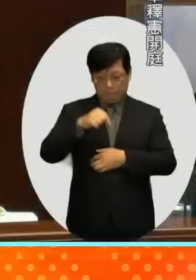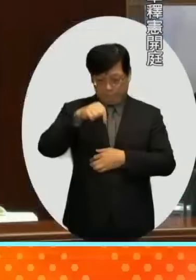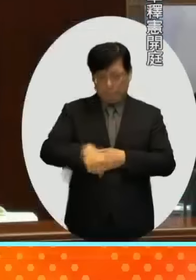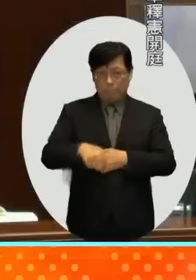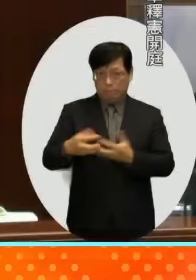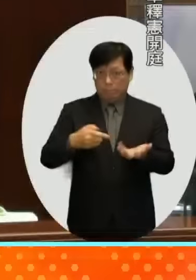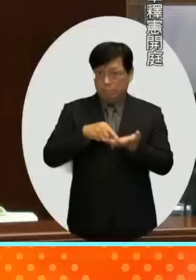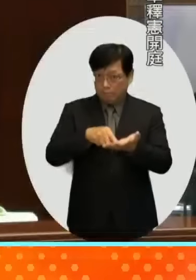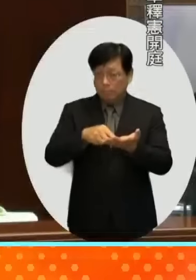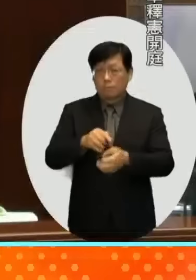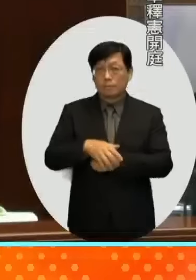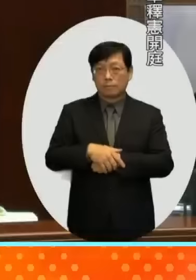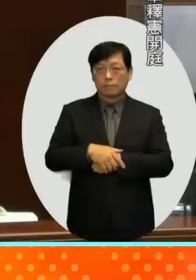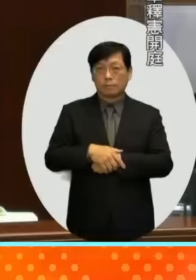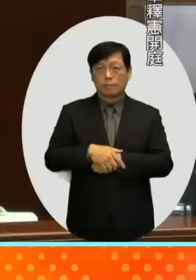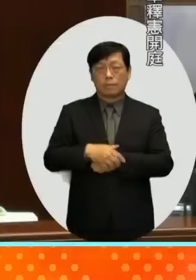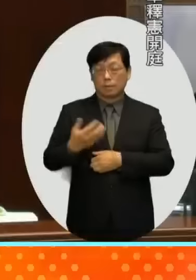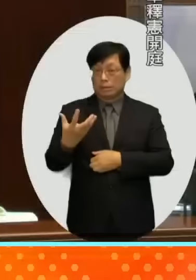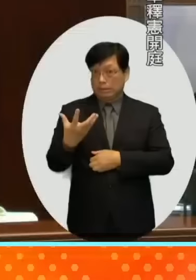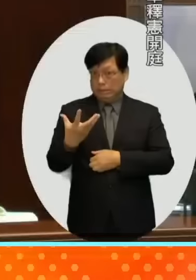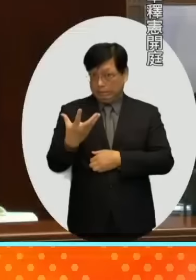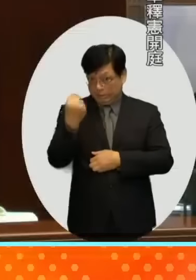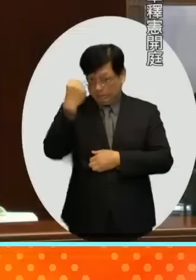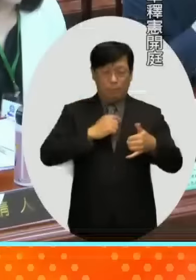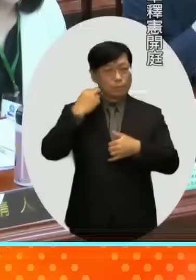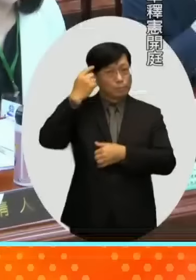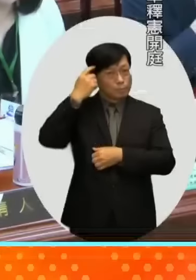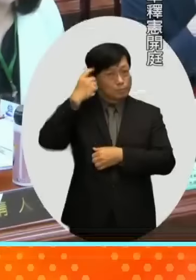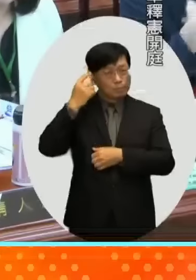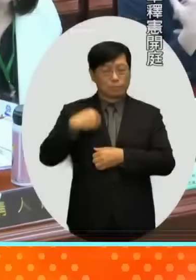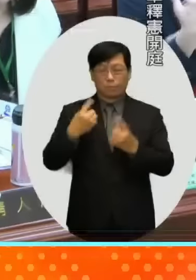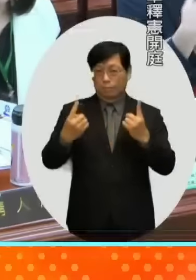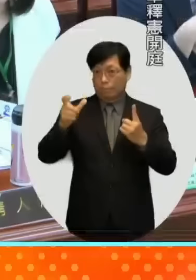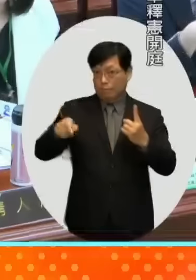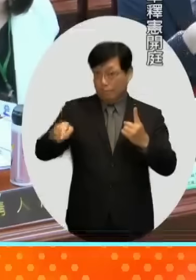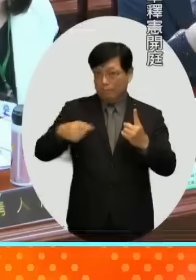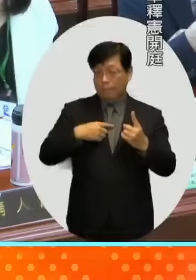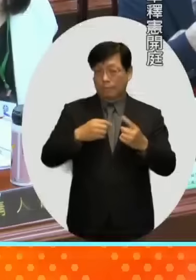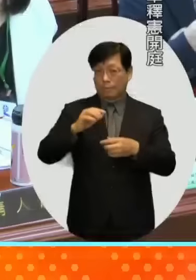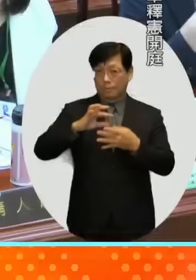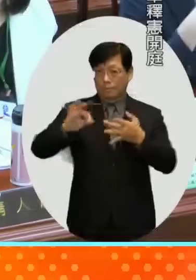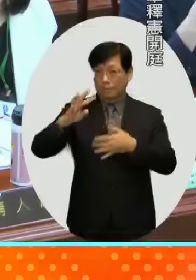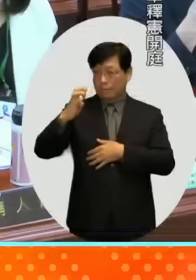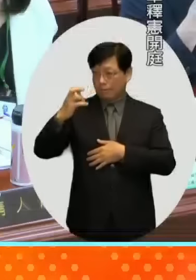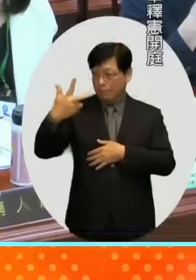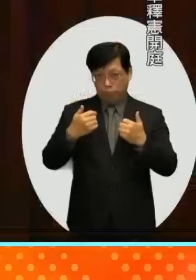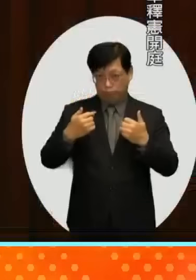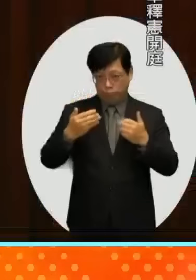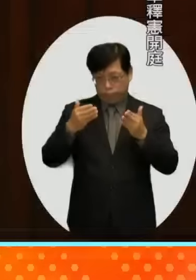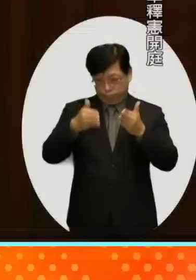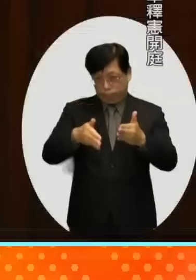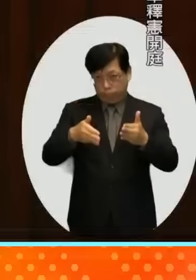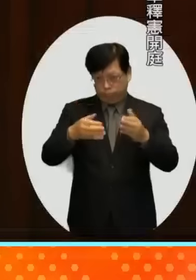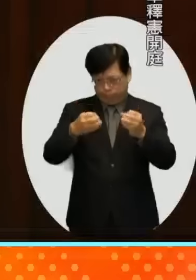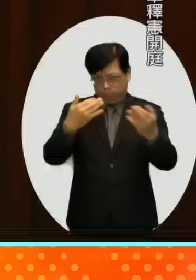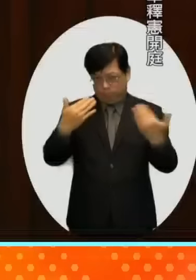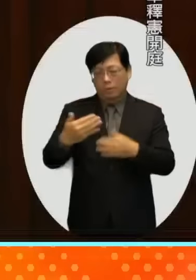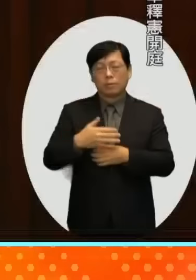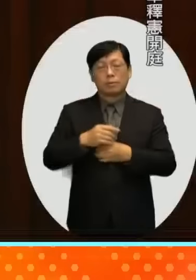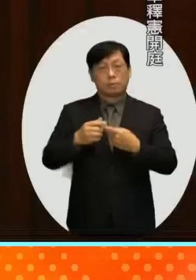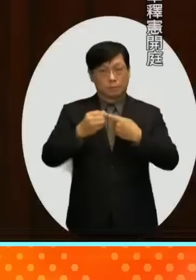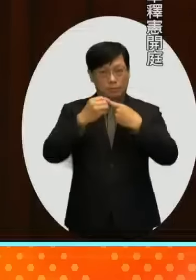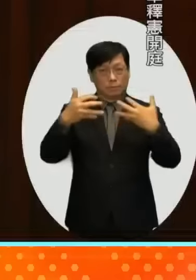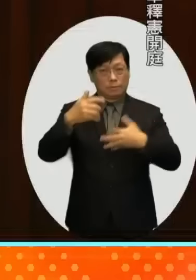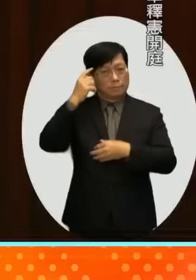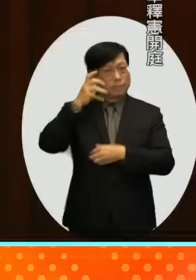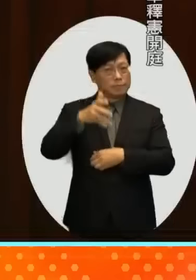的时候。那么整个的大法官内部的那个人事的安排就变得非常的偏离了。那接